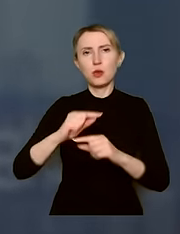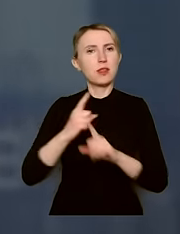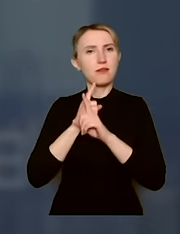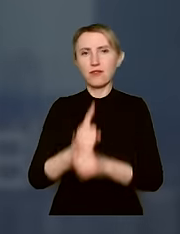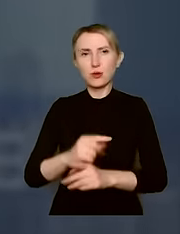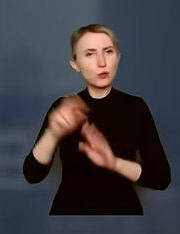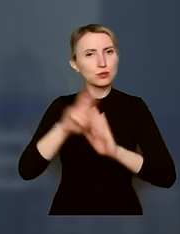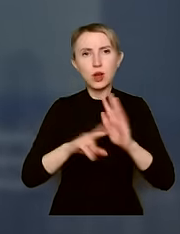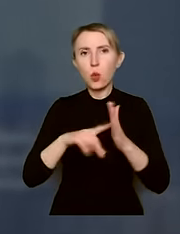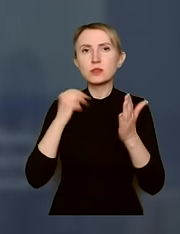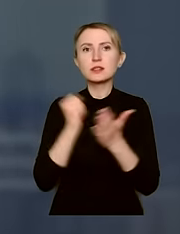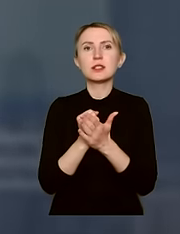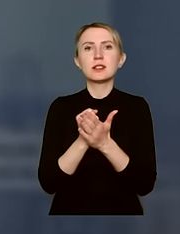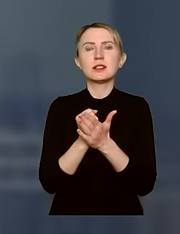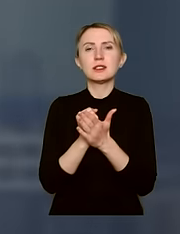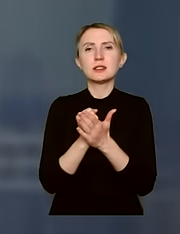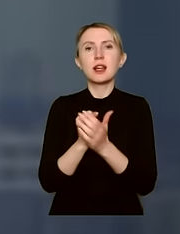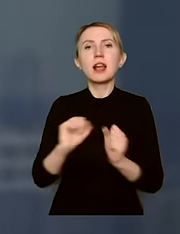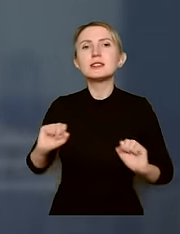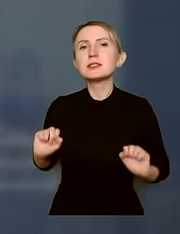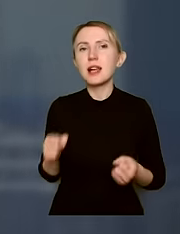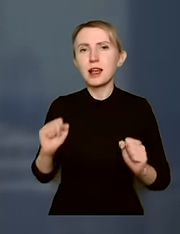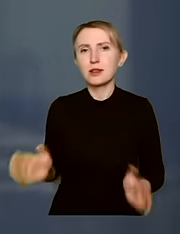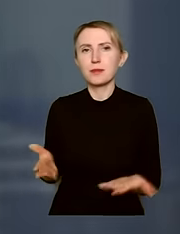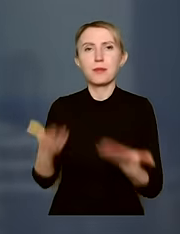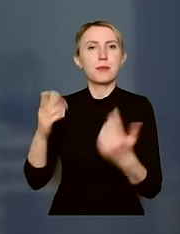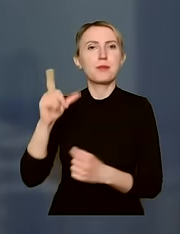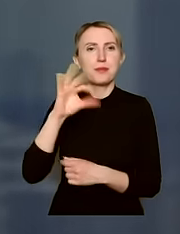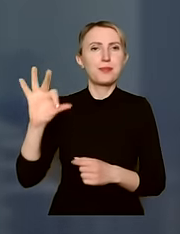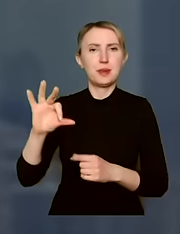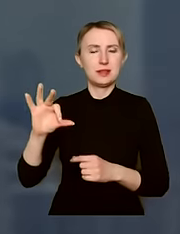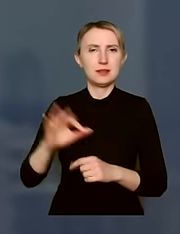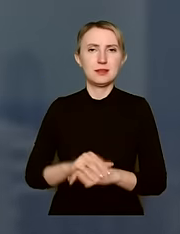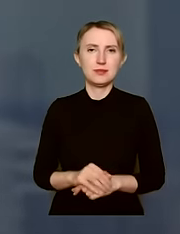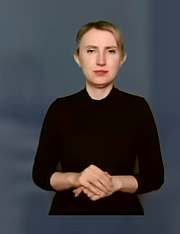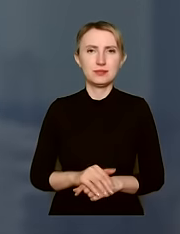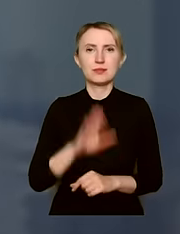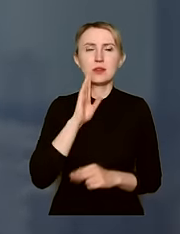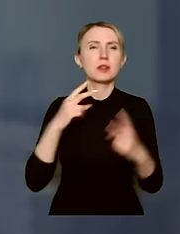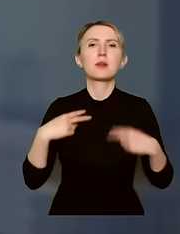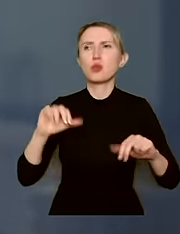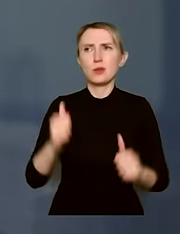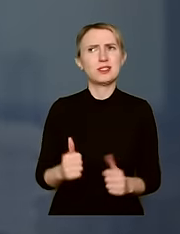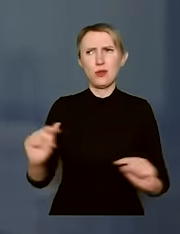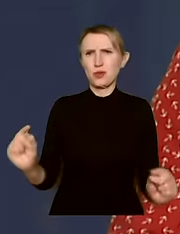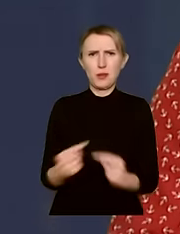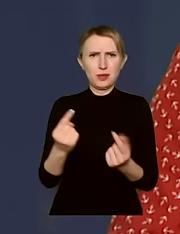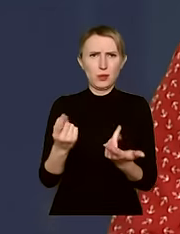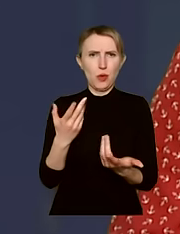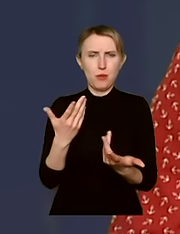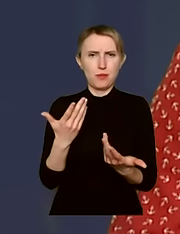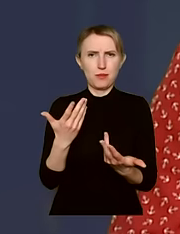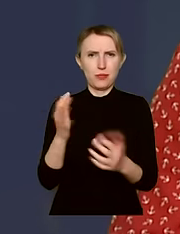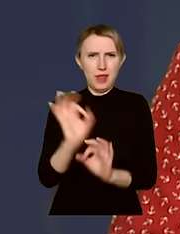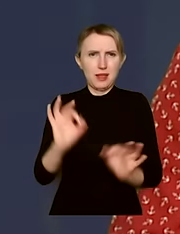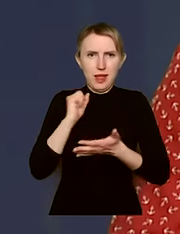ustaw i zaangażowanie w agitację polityczną po stronie Prawa i Sprawiedliwości. To takie na miarę Trybunału Stanu. Zacznijmy od tego,